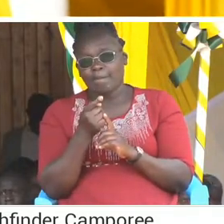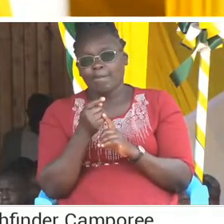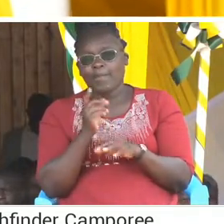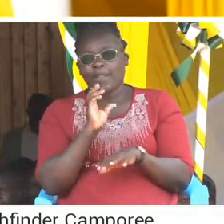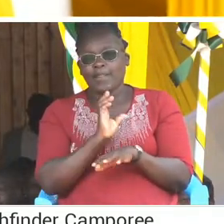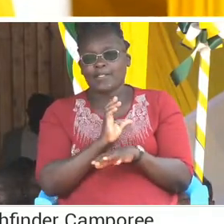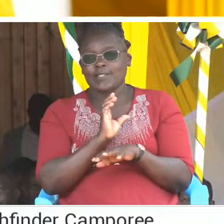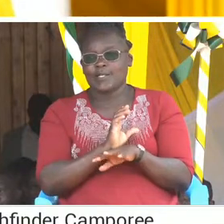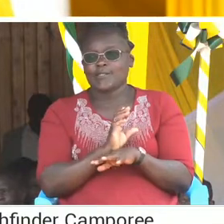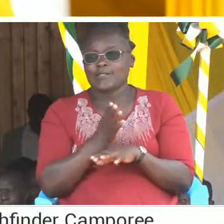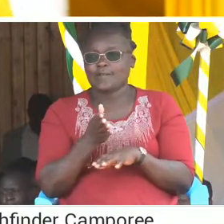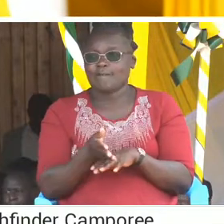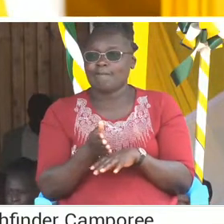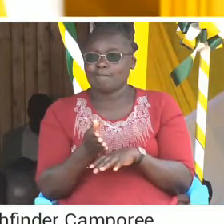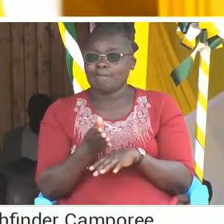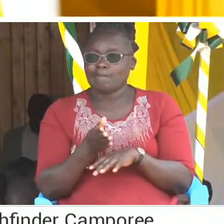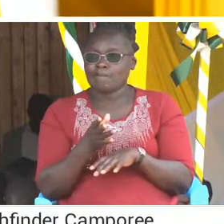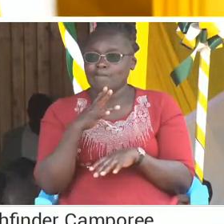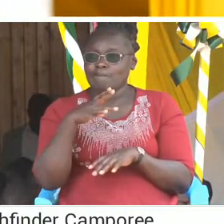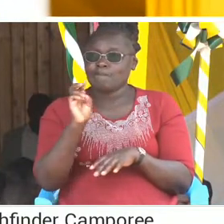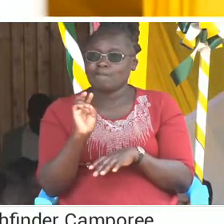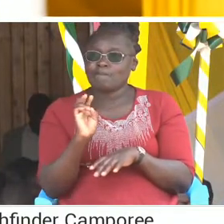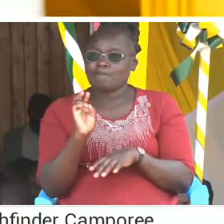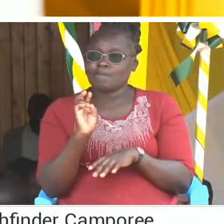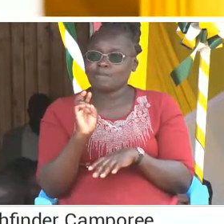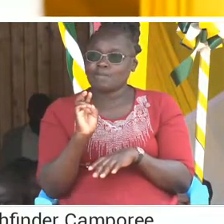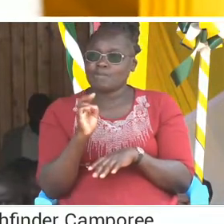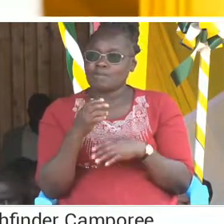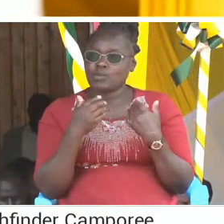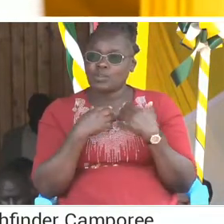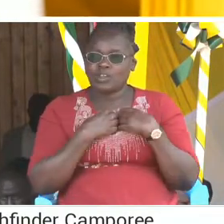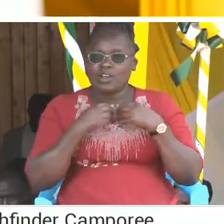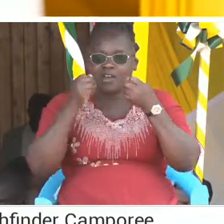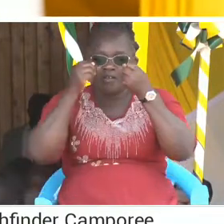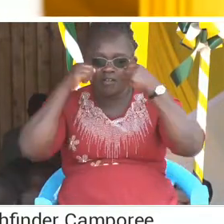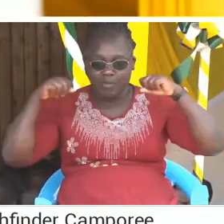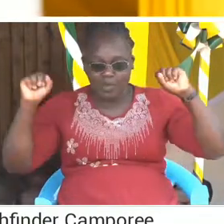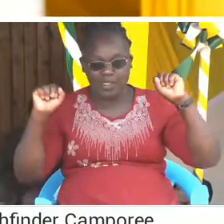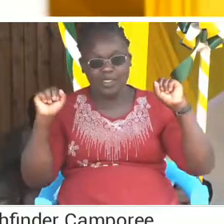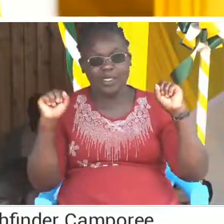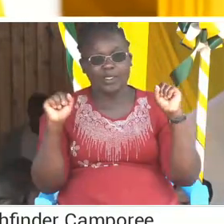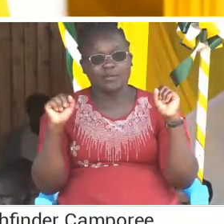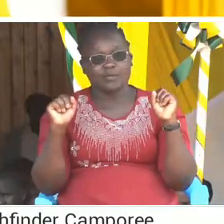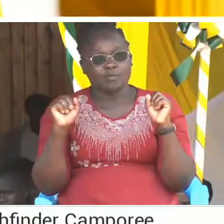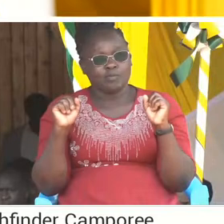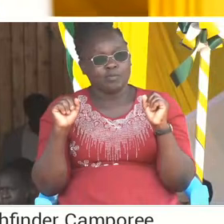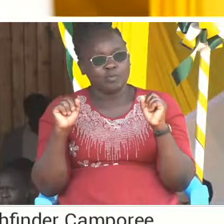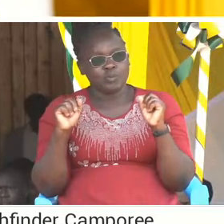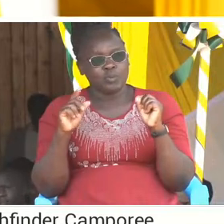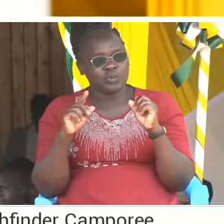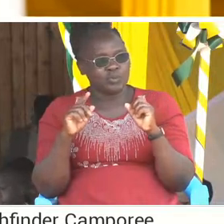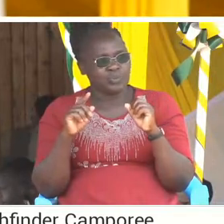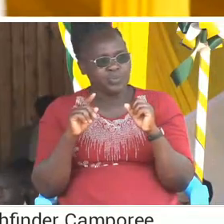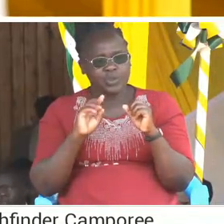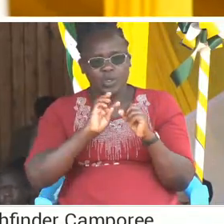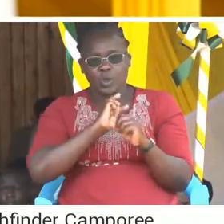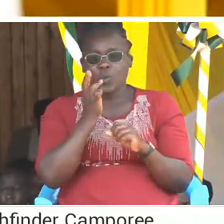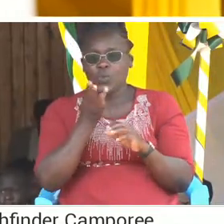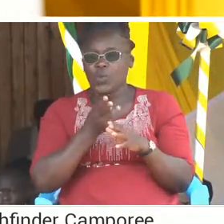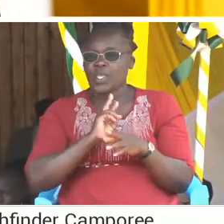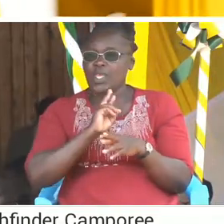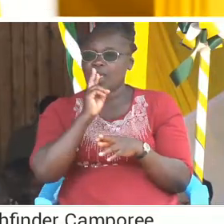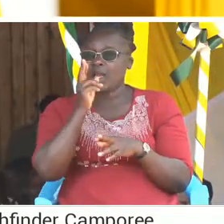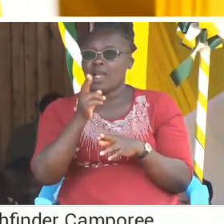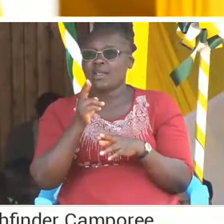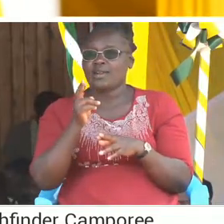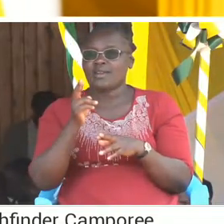siyek. We are making what we call talent building. Ukiona Pathfinders ni kama wale youth service tu